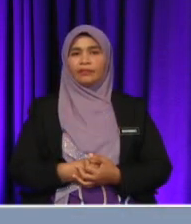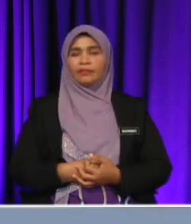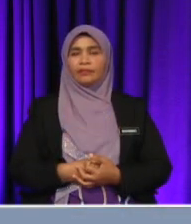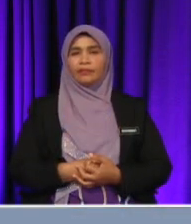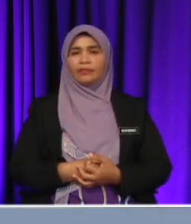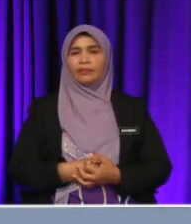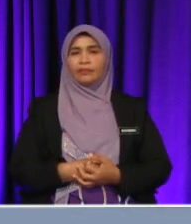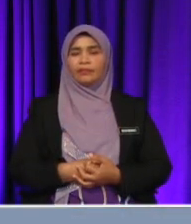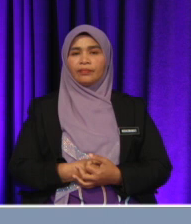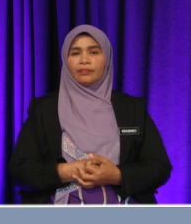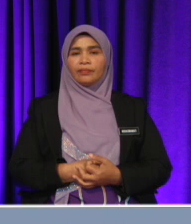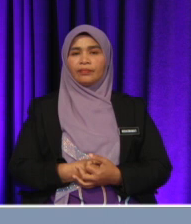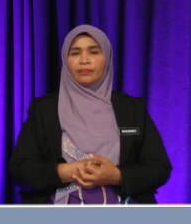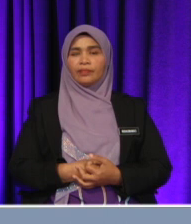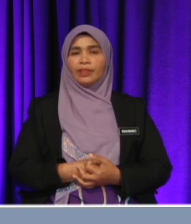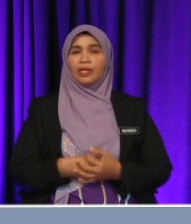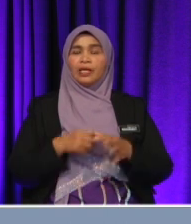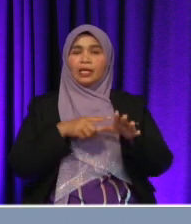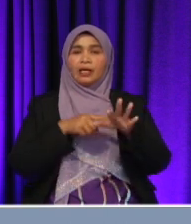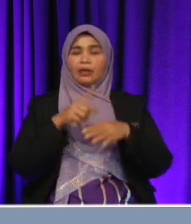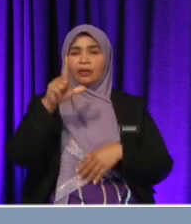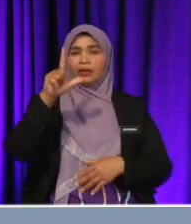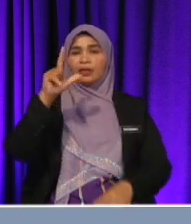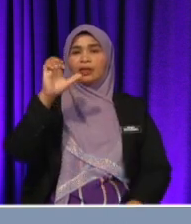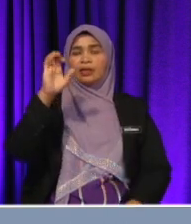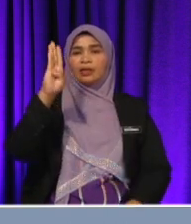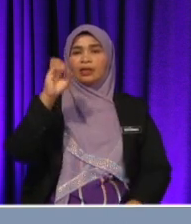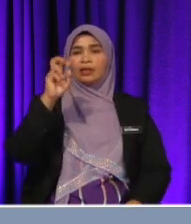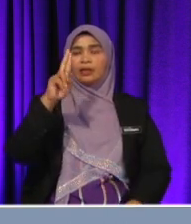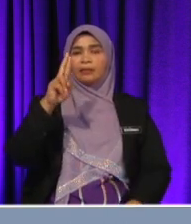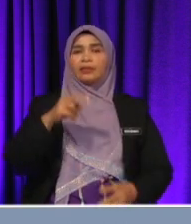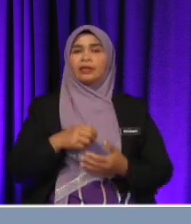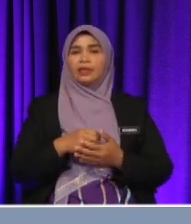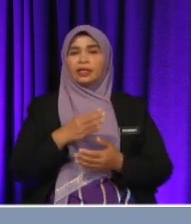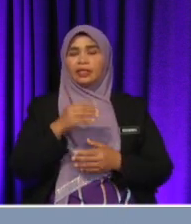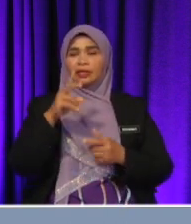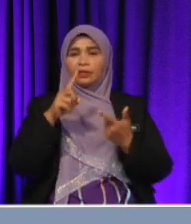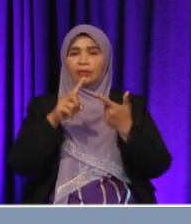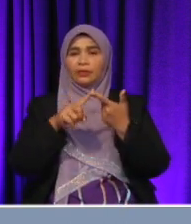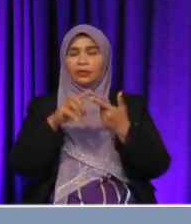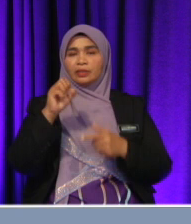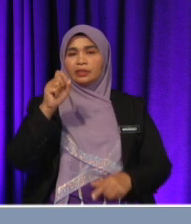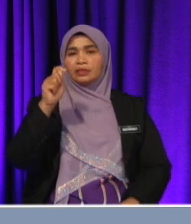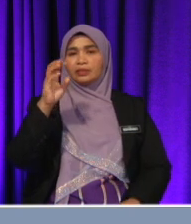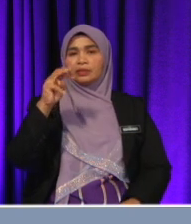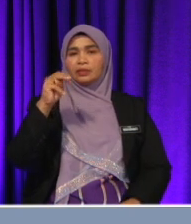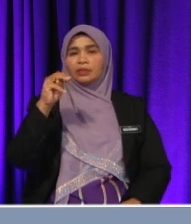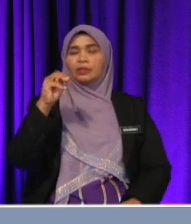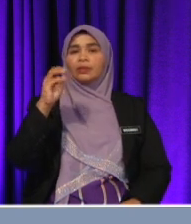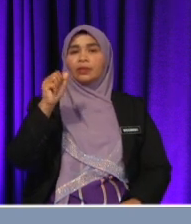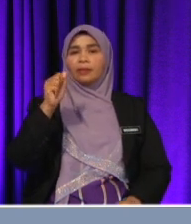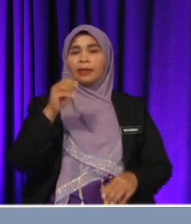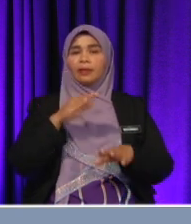yang pertama sekali daun lebar yang kedua stoma pada bagian atas